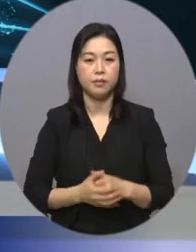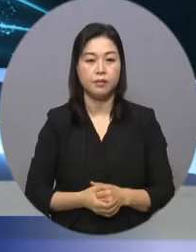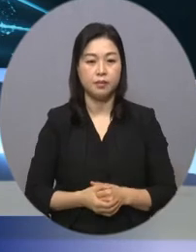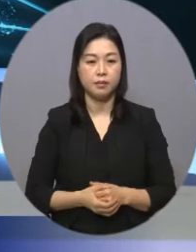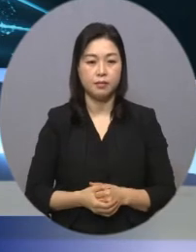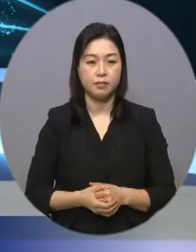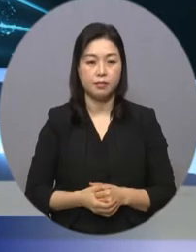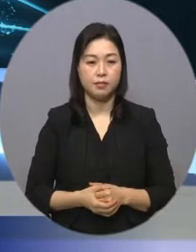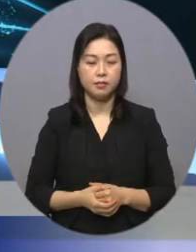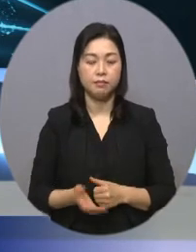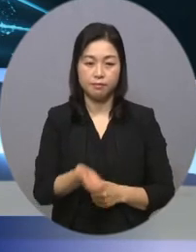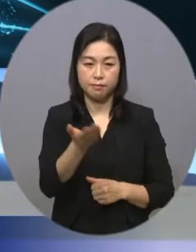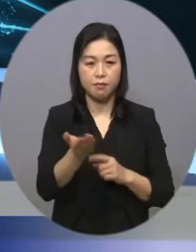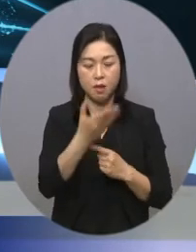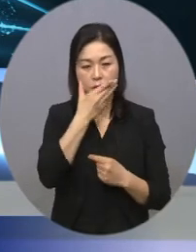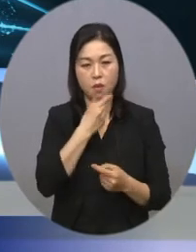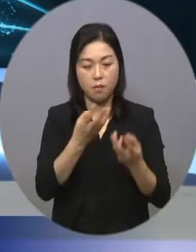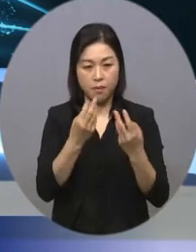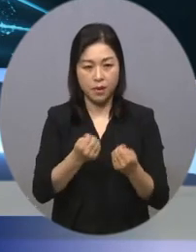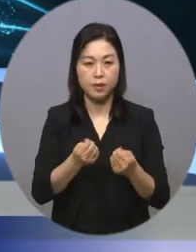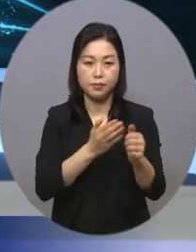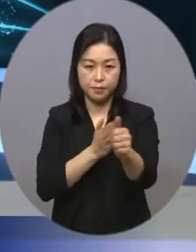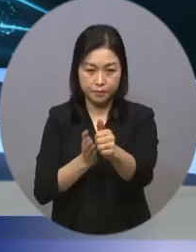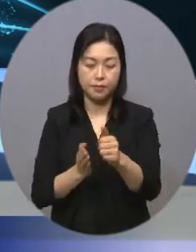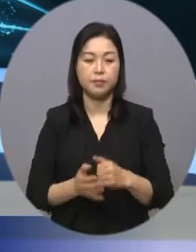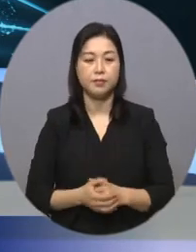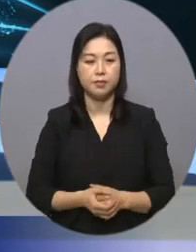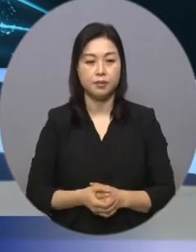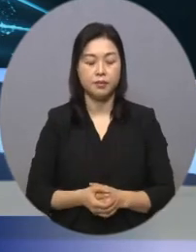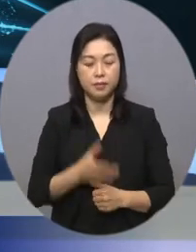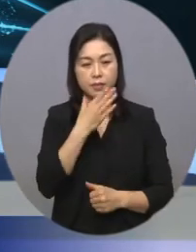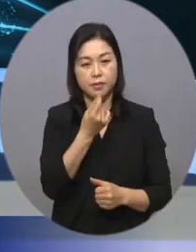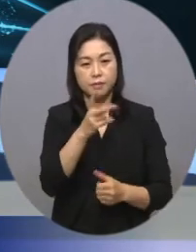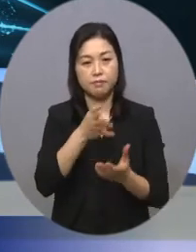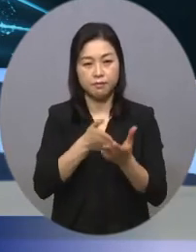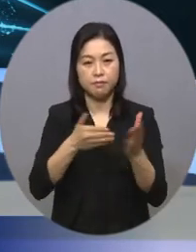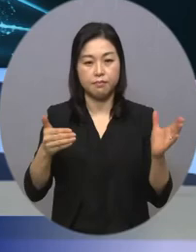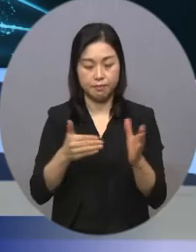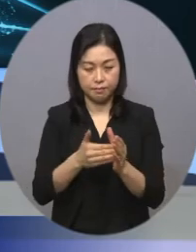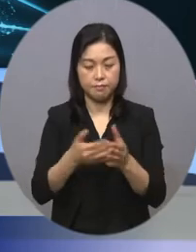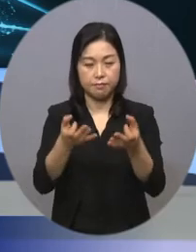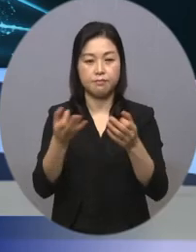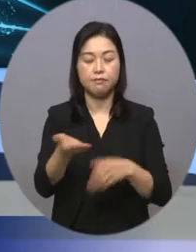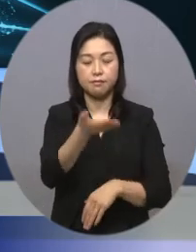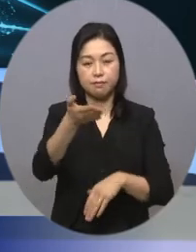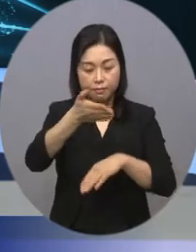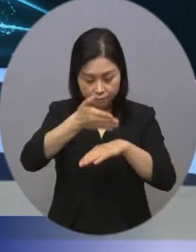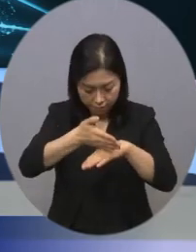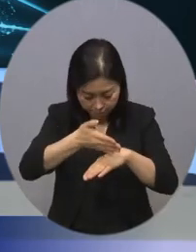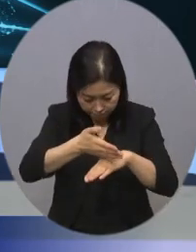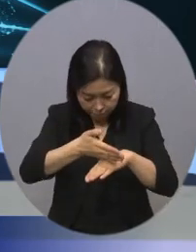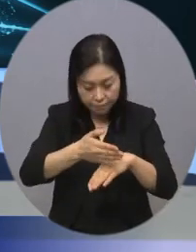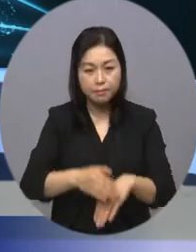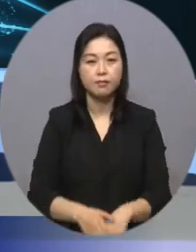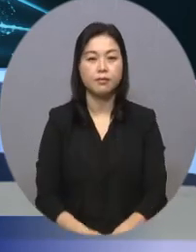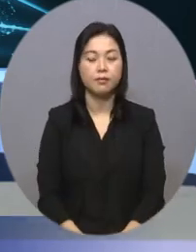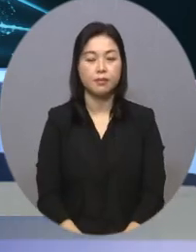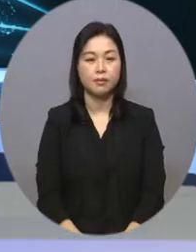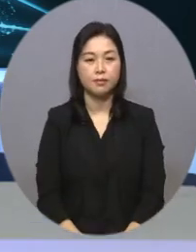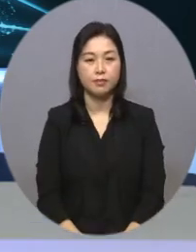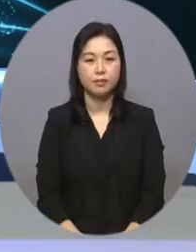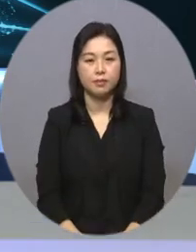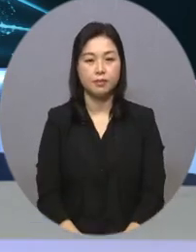바라겠습니다. 새해 복 많이 받으십시오. 이상 복지TV 뉴스를 마칩니다. 시청해주신 여러분 고맙습니다.